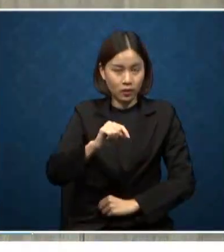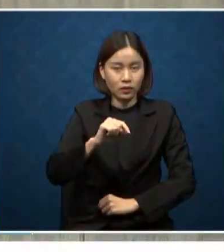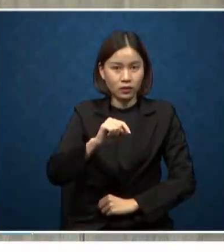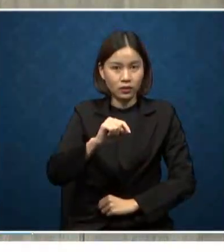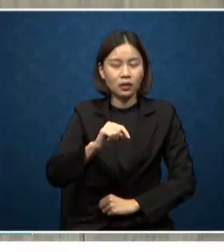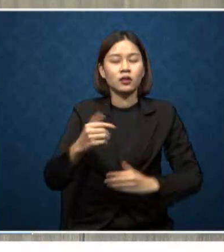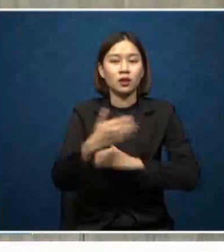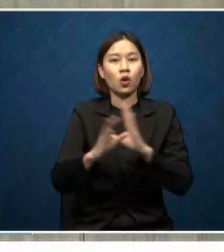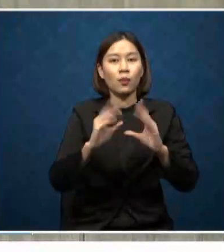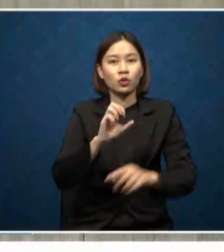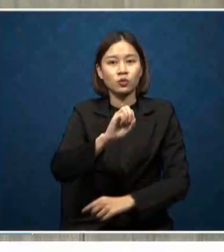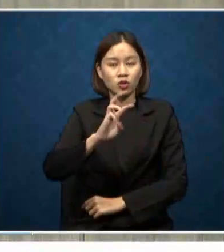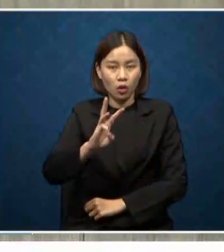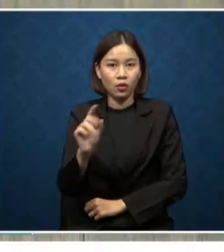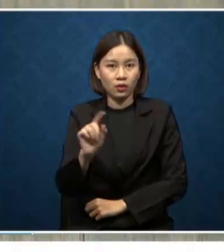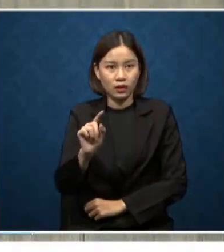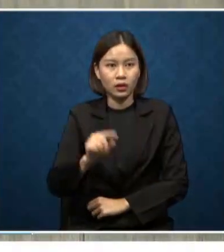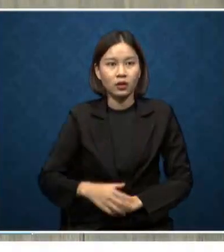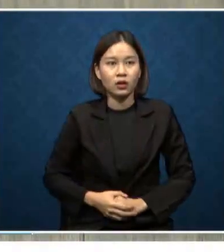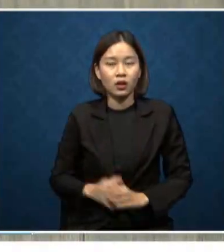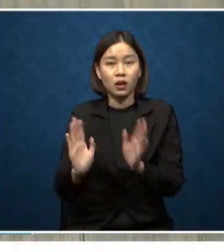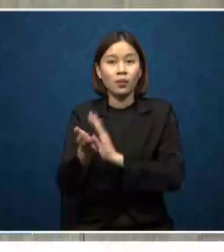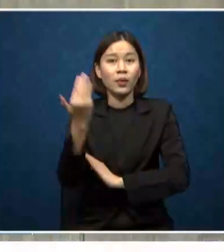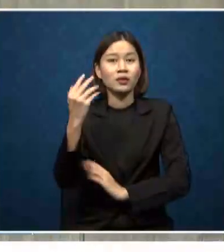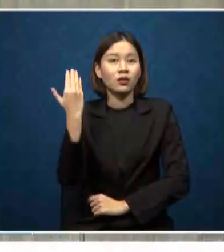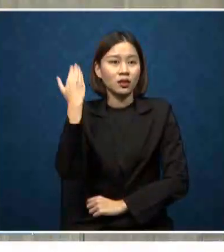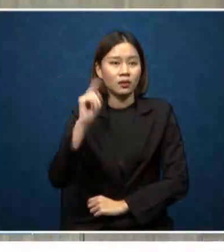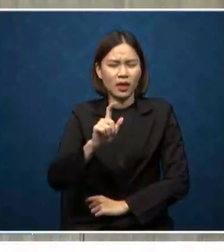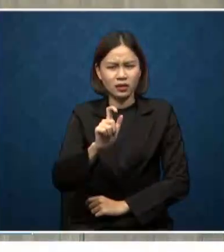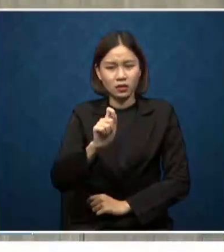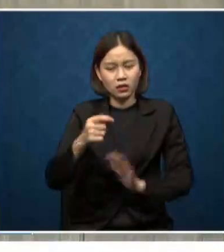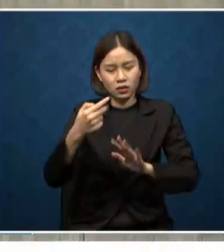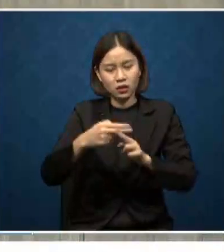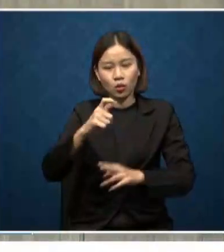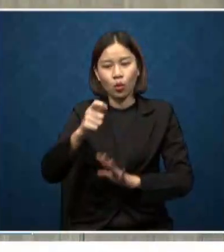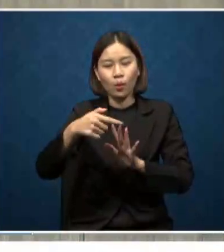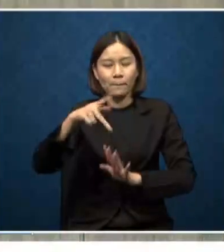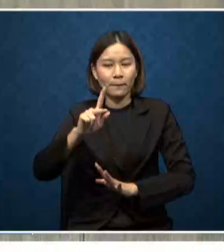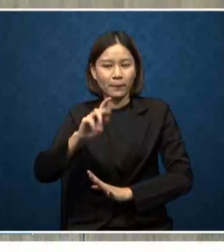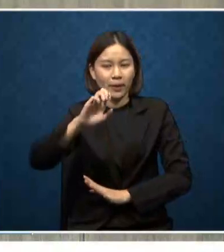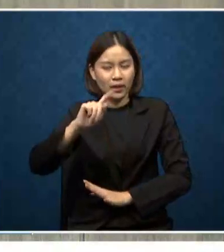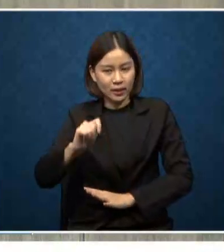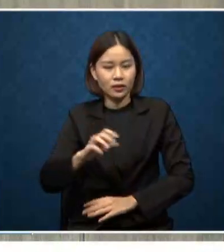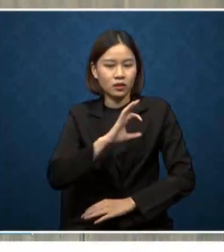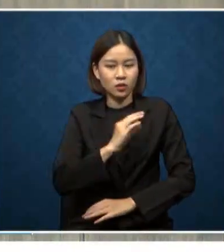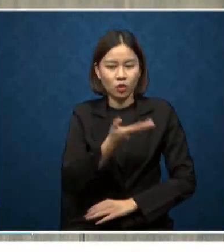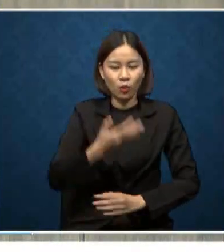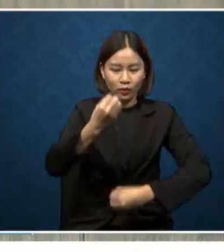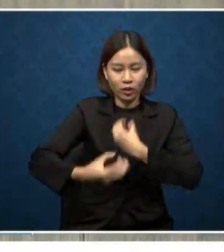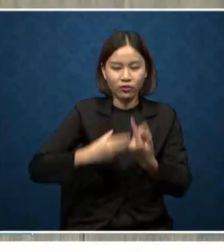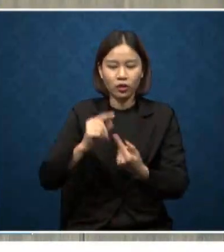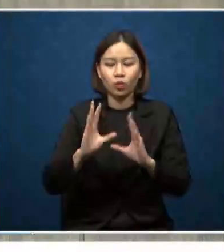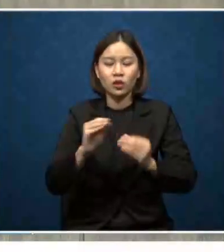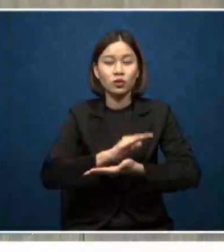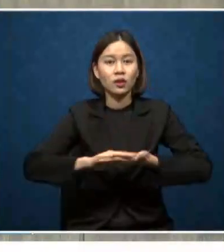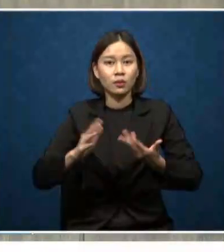วุฒิสภาซึ่งเมื่อช่วงเช้าที่ผ่านมาท่านอุกฤตแล้วก็สมัครสมาชิกพฤฒสภาได้ให้ความเห็นต่อที่ประชุมเรียบร้อย